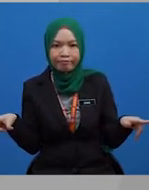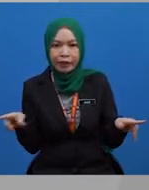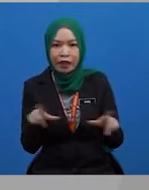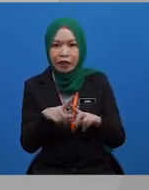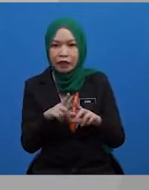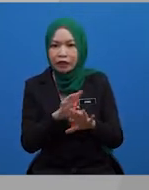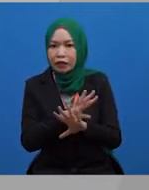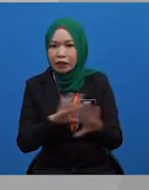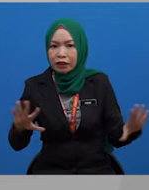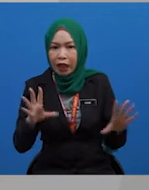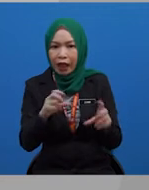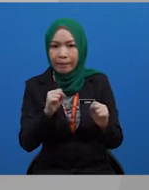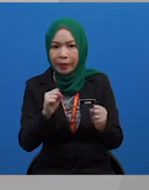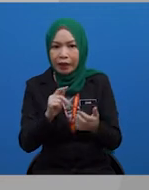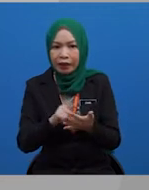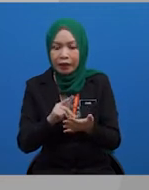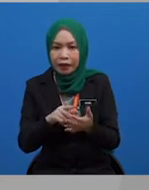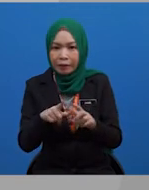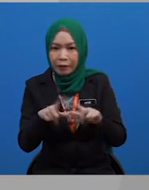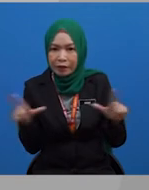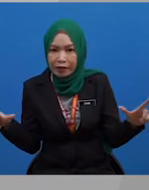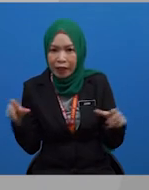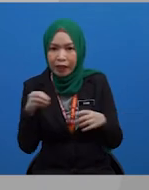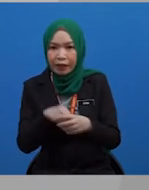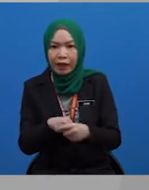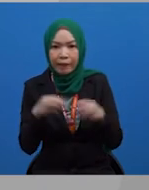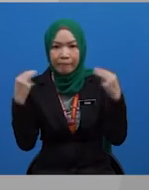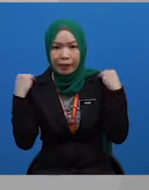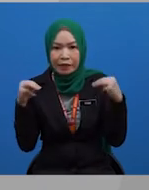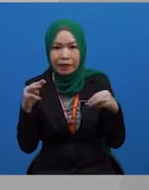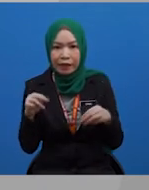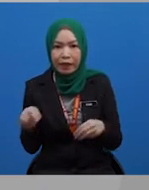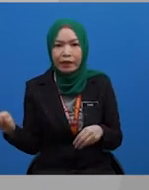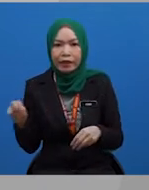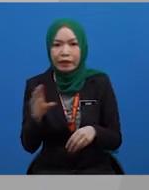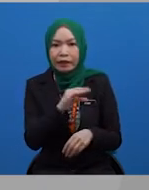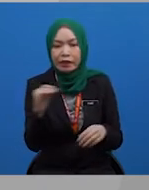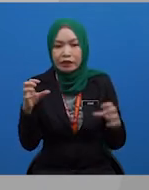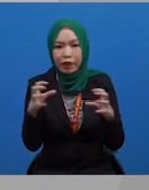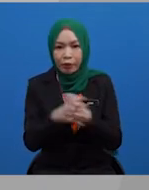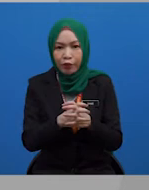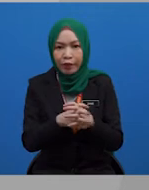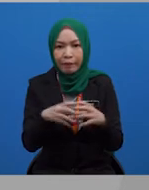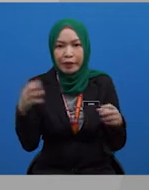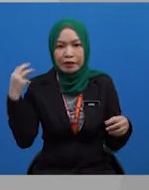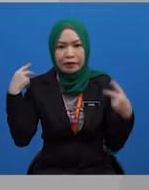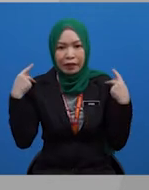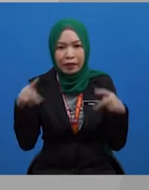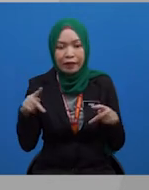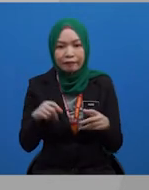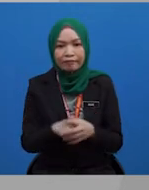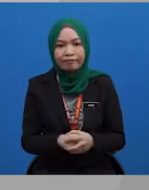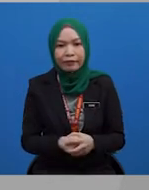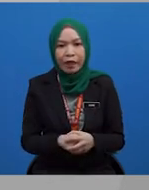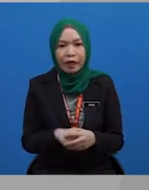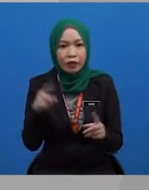tersebut, iaitu pengeluaran secara masa. Contohnya, pengeluaran produk minuman bikarbonat dikeluarkan dalam kuantiti yang banyak